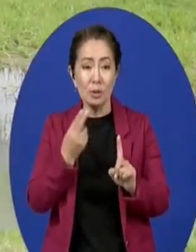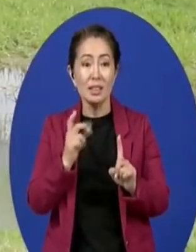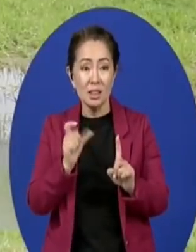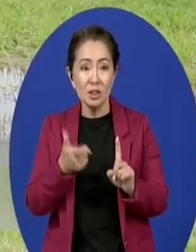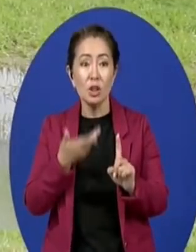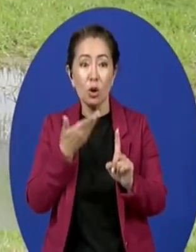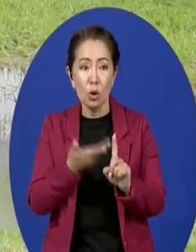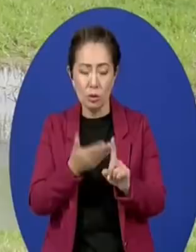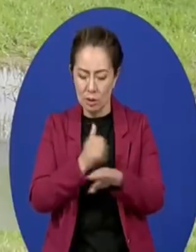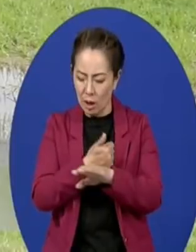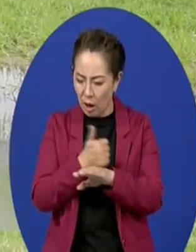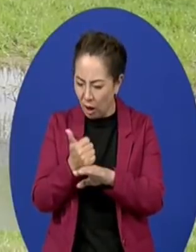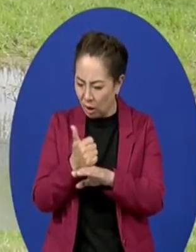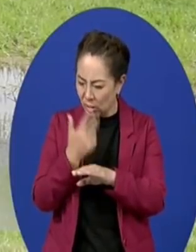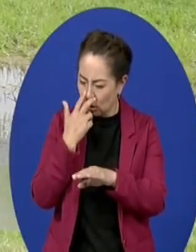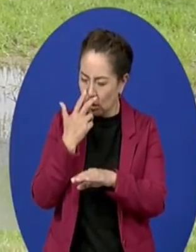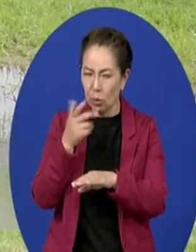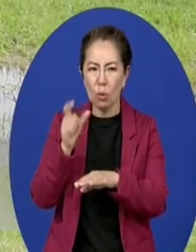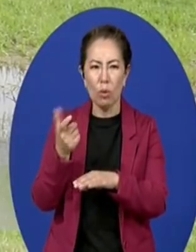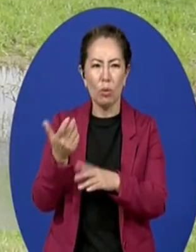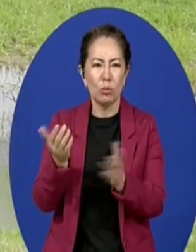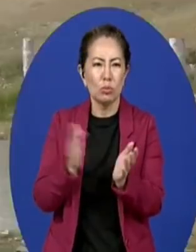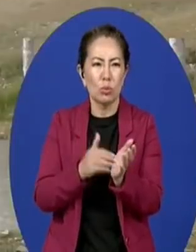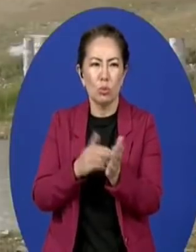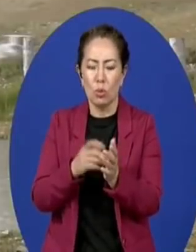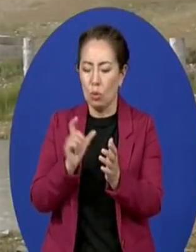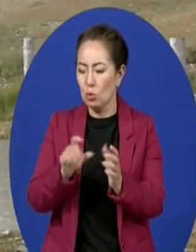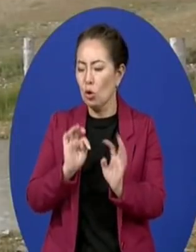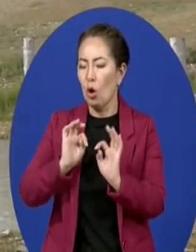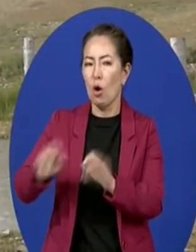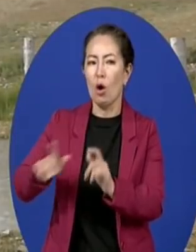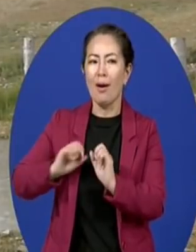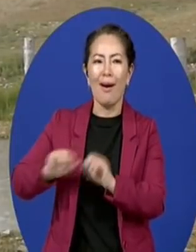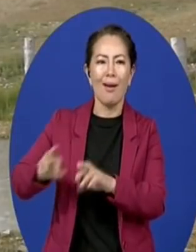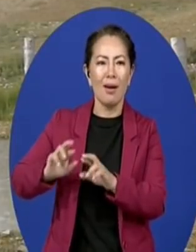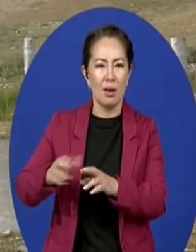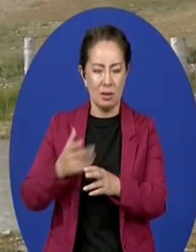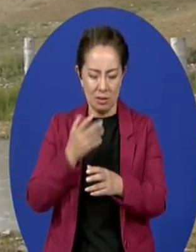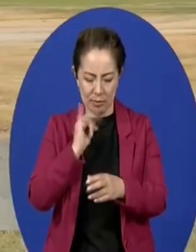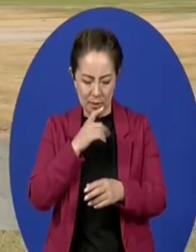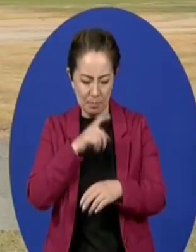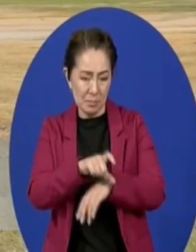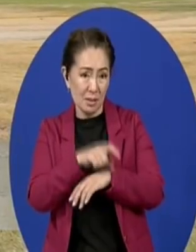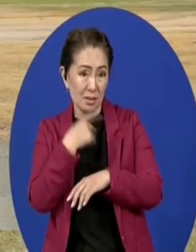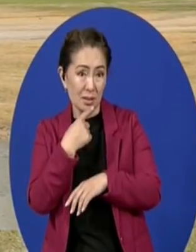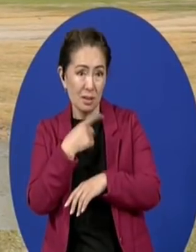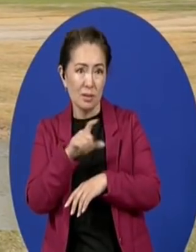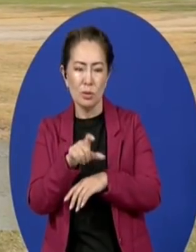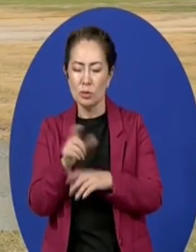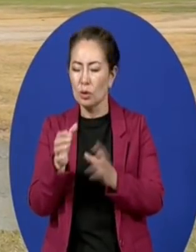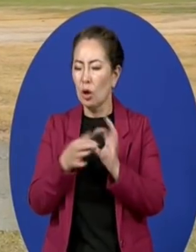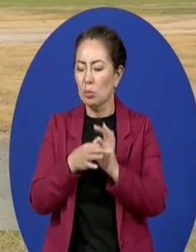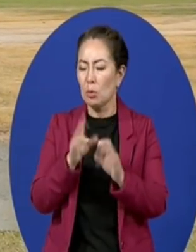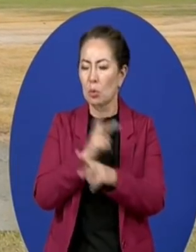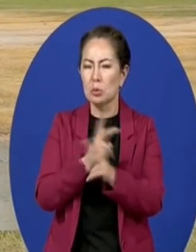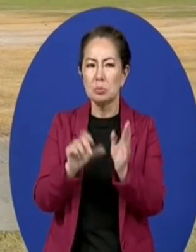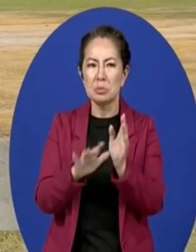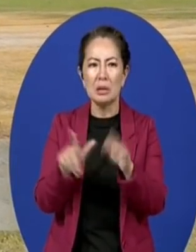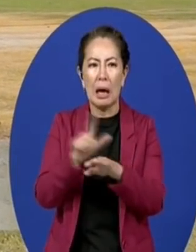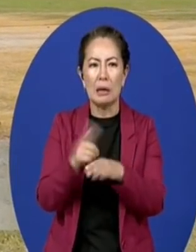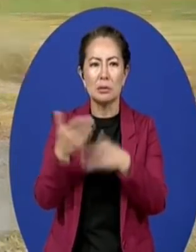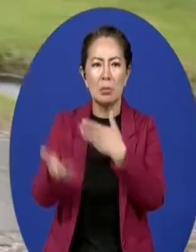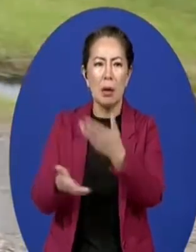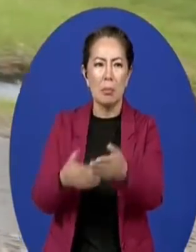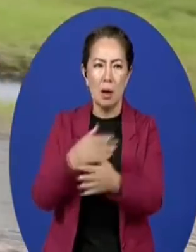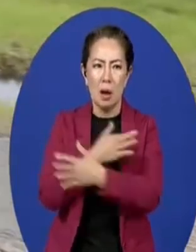Аялал зугаалгын оргил үеэр хүн хүчний асуудал тулгарч иргэд хог хаягдлаа ил задгаа хайх осныг мэрэгчлэнүүд хэлж байна. Үүний зэрэгцээ хууль бус газар олголт их